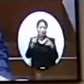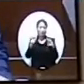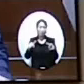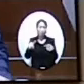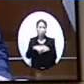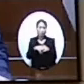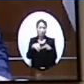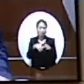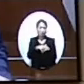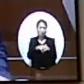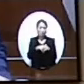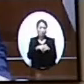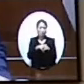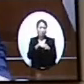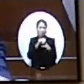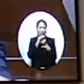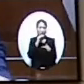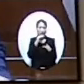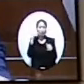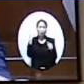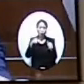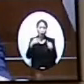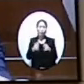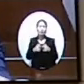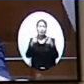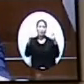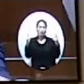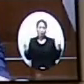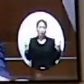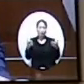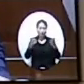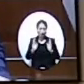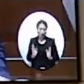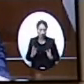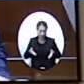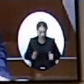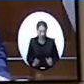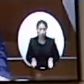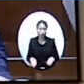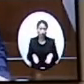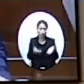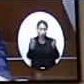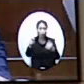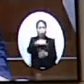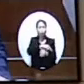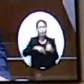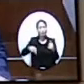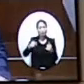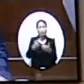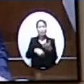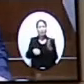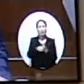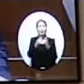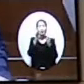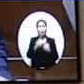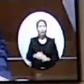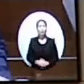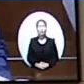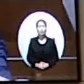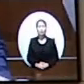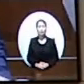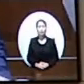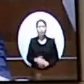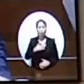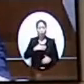문화에 대한 사항교육의 체험 기회를 확대하고 출산장려 분위기 조성에 기여하고자 하는 것입니다.